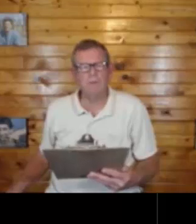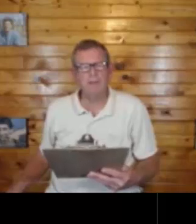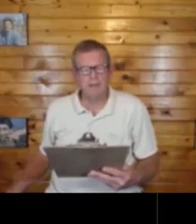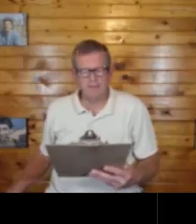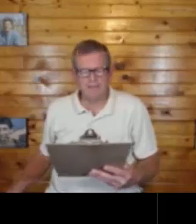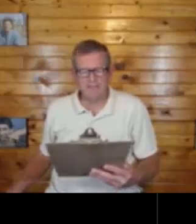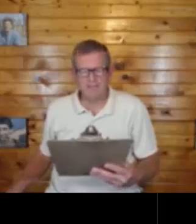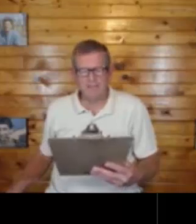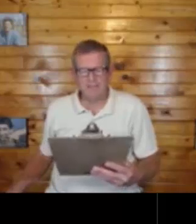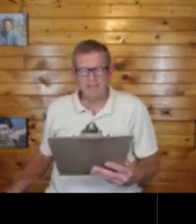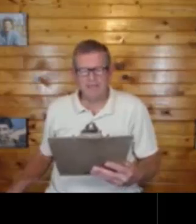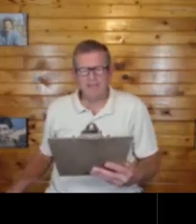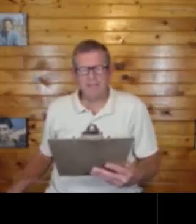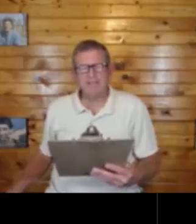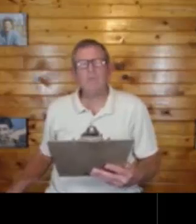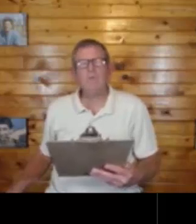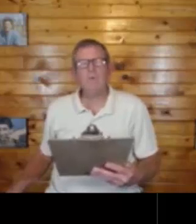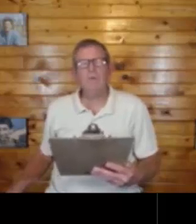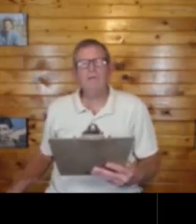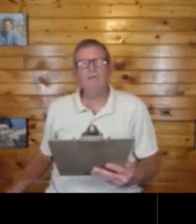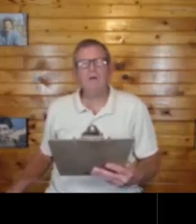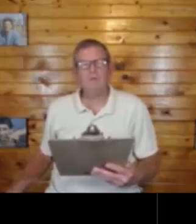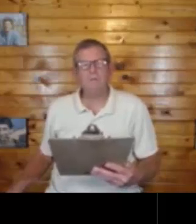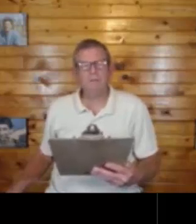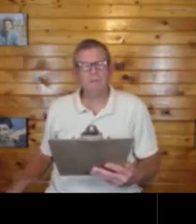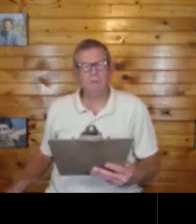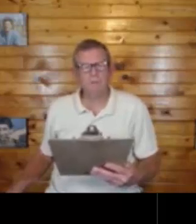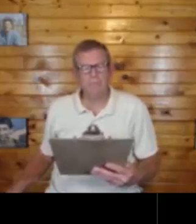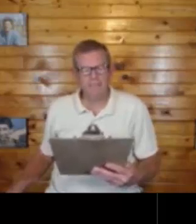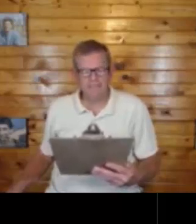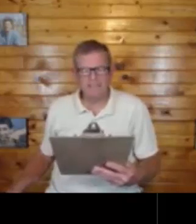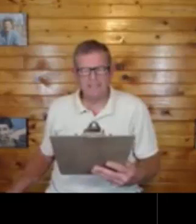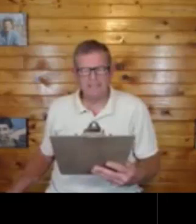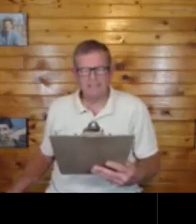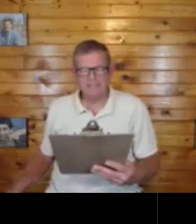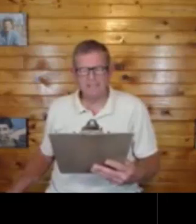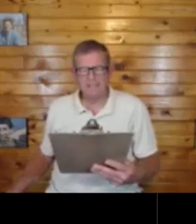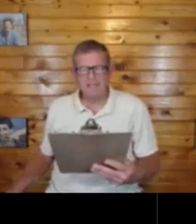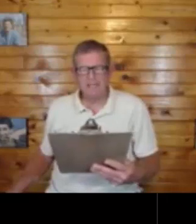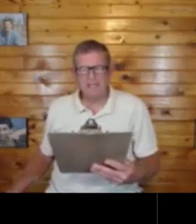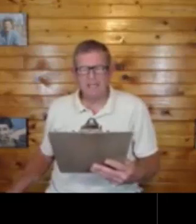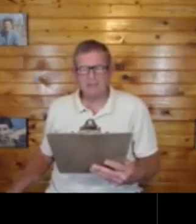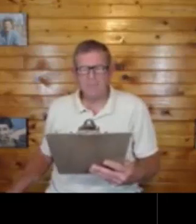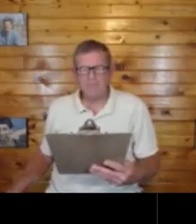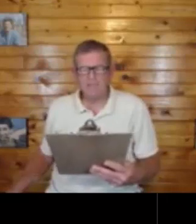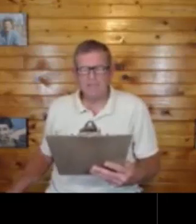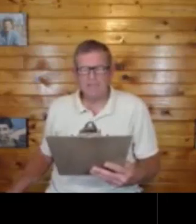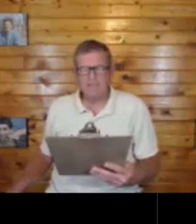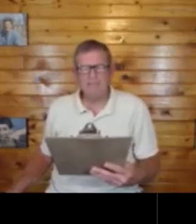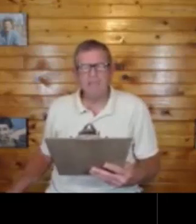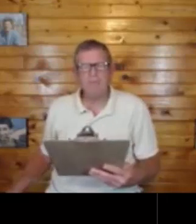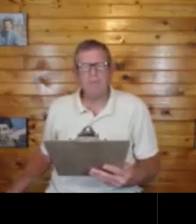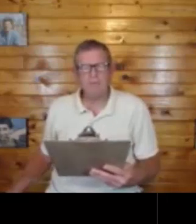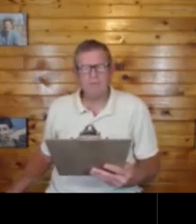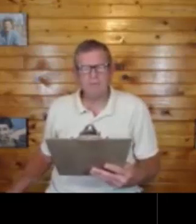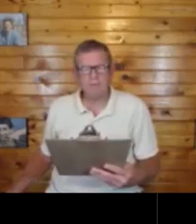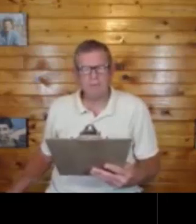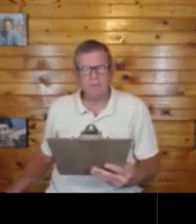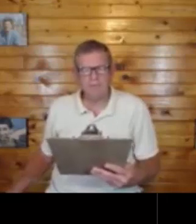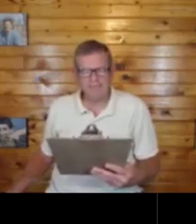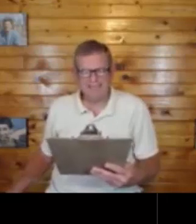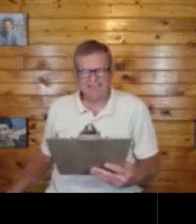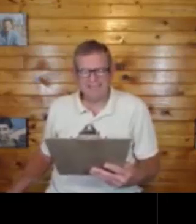maison? B. Habites-tu dans une maison? C. Est-ce que vous habitez dans